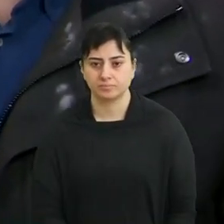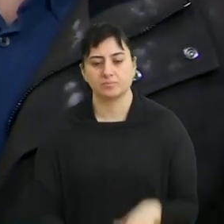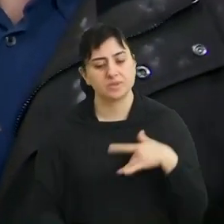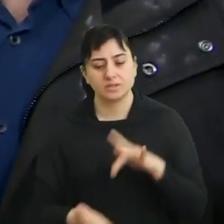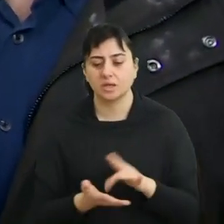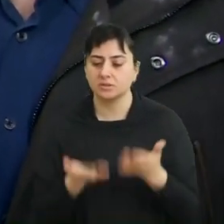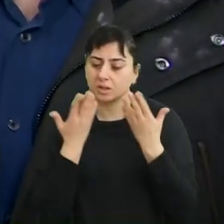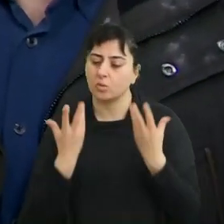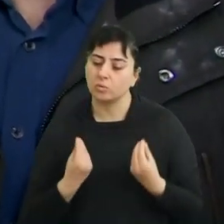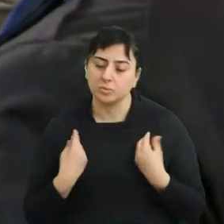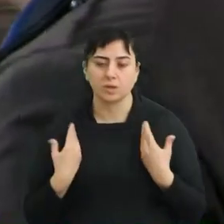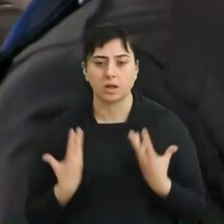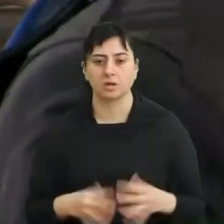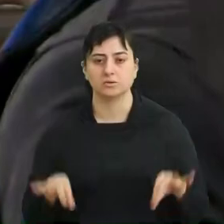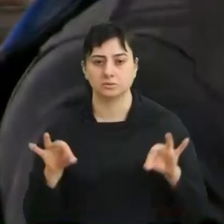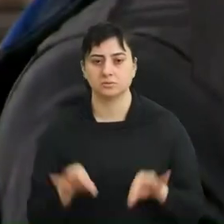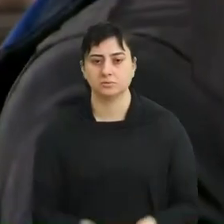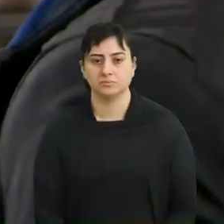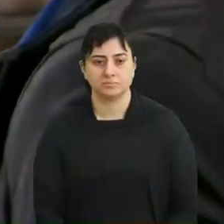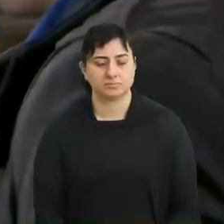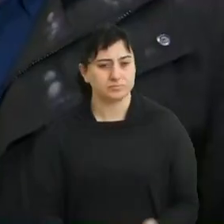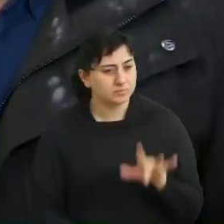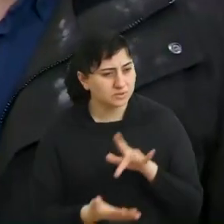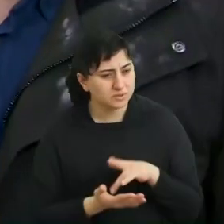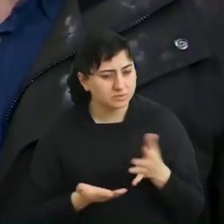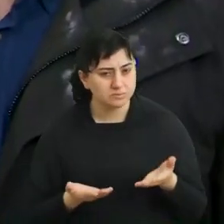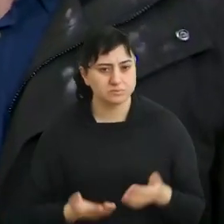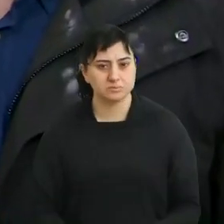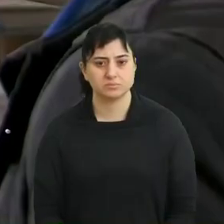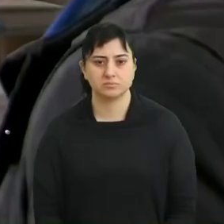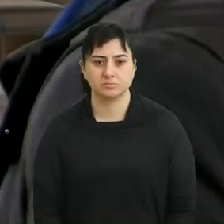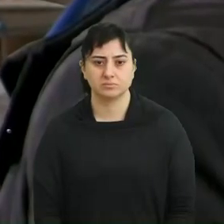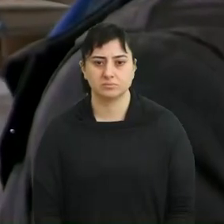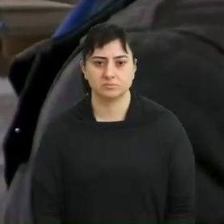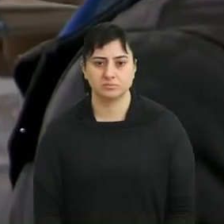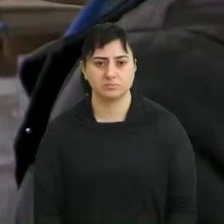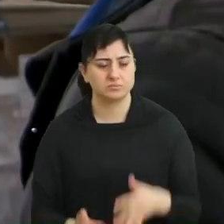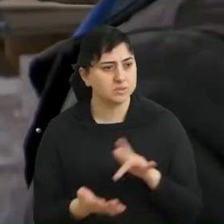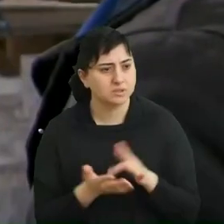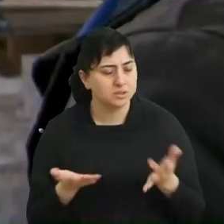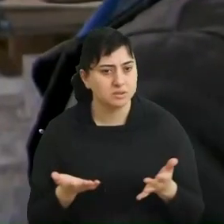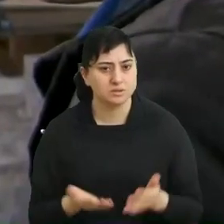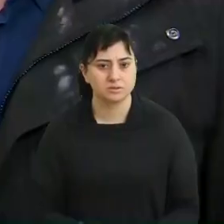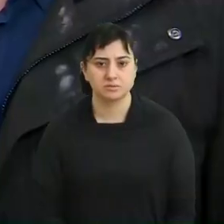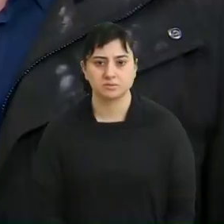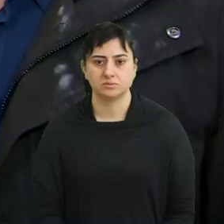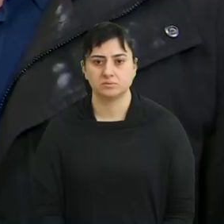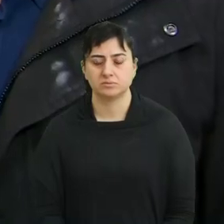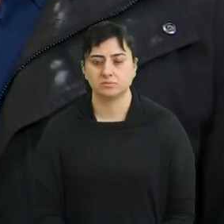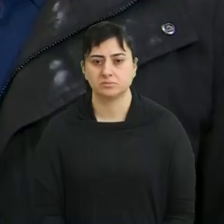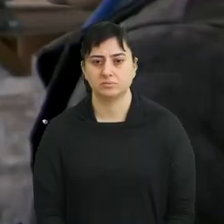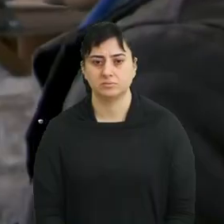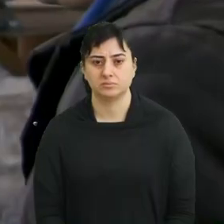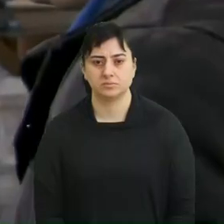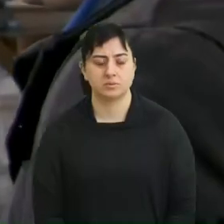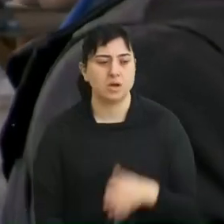Cezam neyse çekmeye hazırım abi ben. Cezamı? Evet. Ne ceza? Ya ben